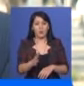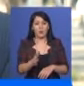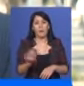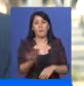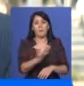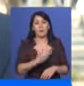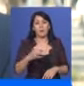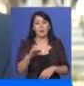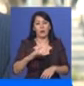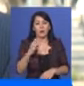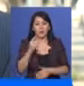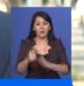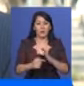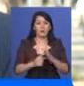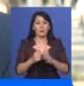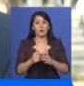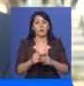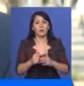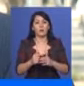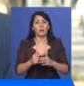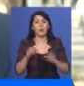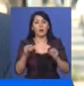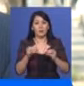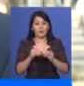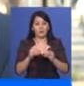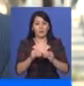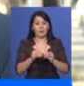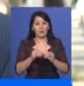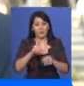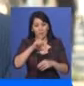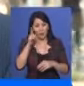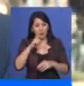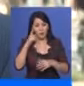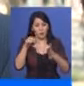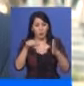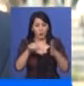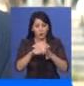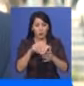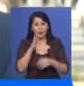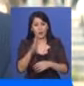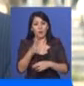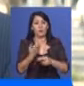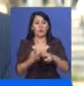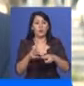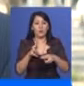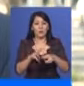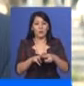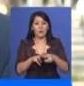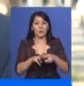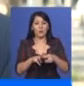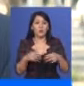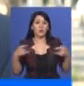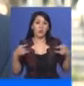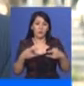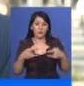біздің аудандарымыздан, қаламыздан 10-нан астам жастар қатысатын болады. Өлеңдер келіп түсіп жатыр. Сонымен бірге тікелей